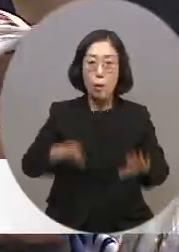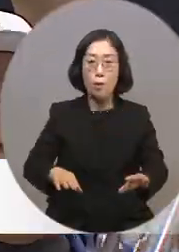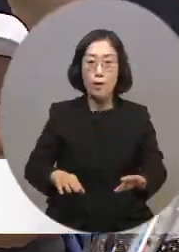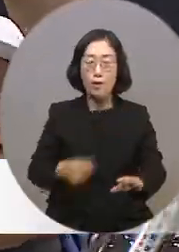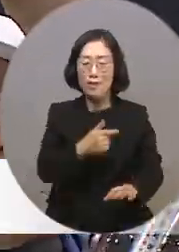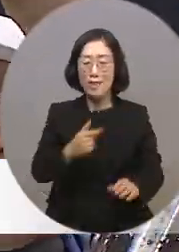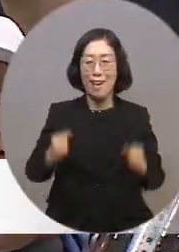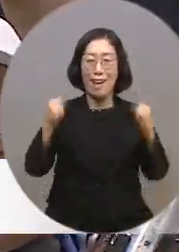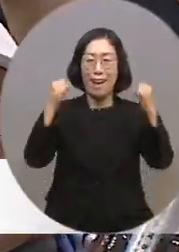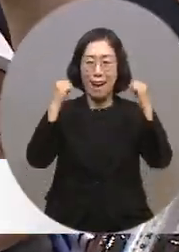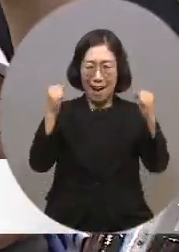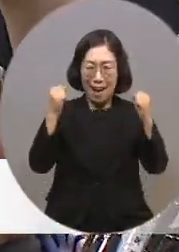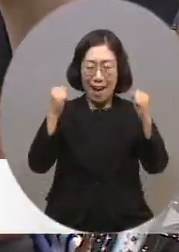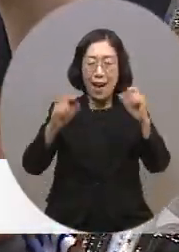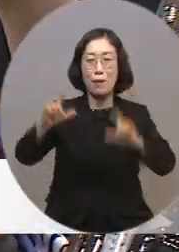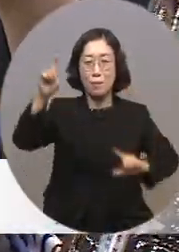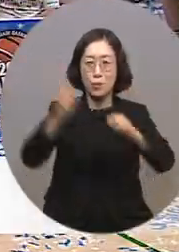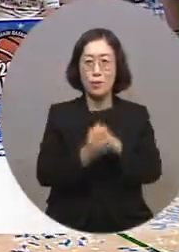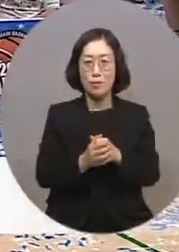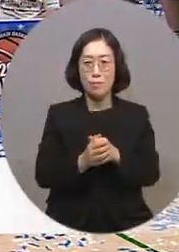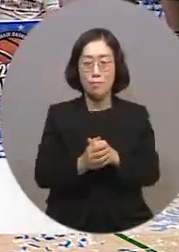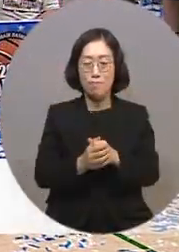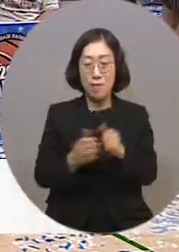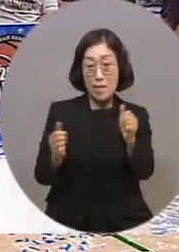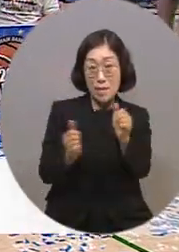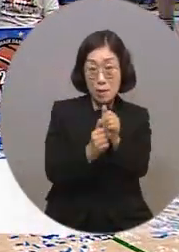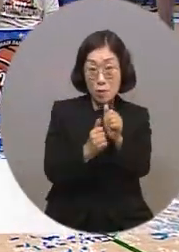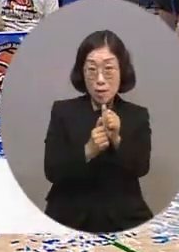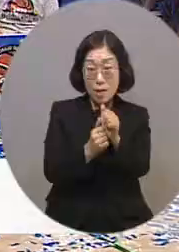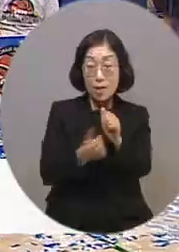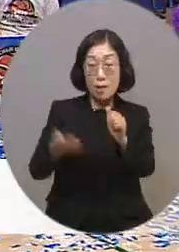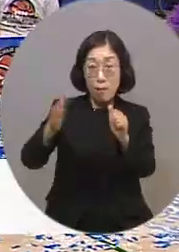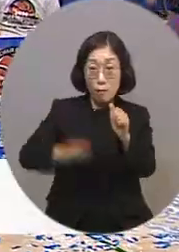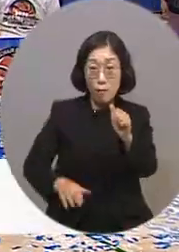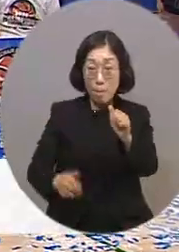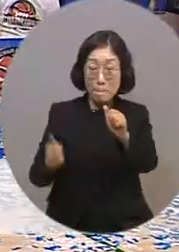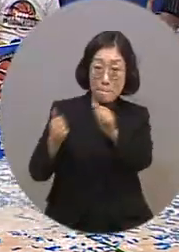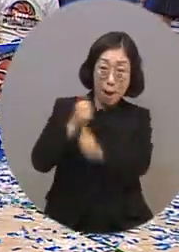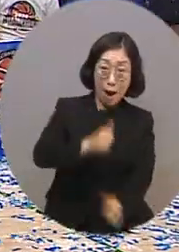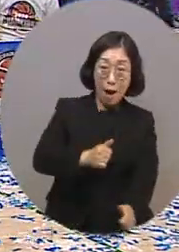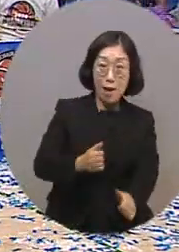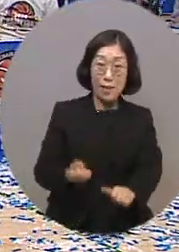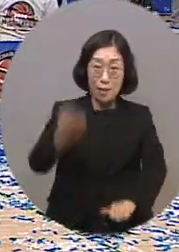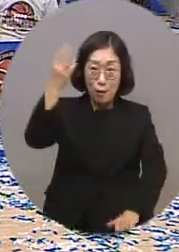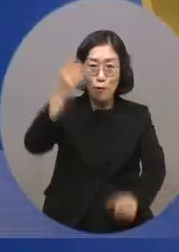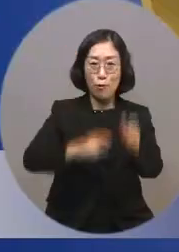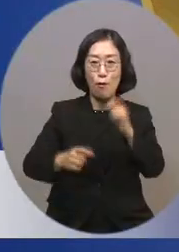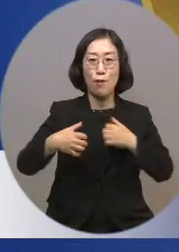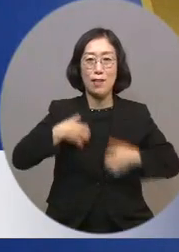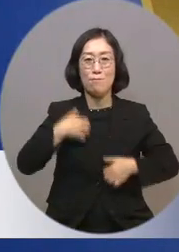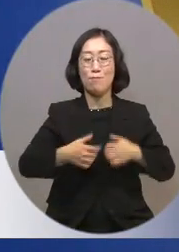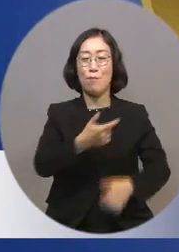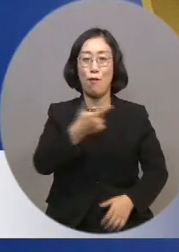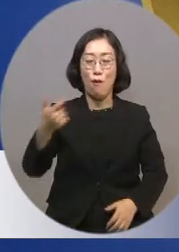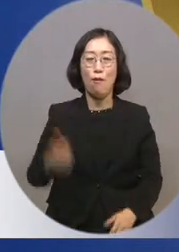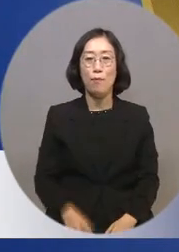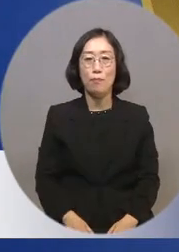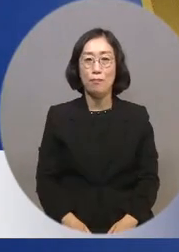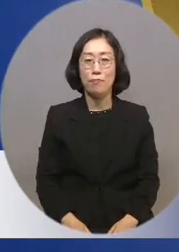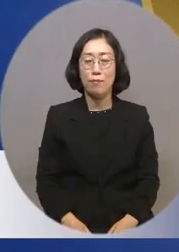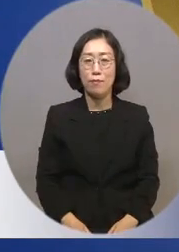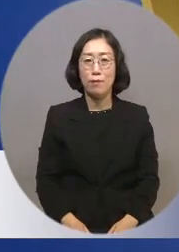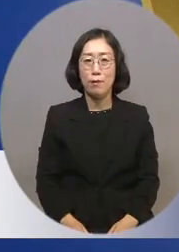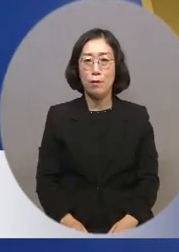환호성을 질렀습니다. 도전자의 입장으로 승리를 거둬 그 기쁨은 더 컸습니다. 경기력이 좀